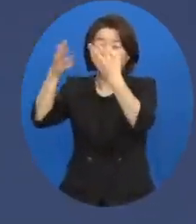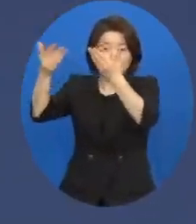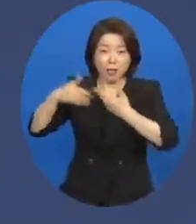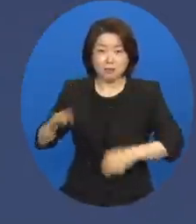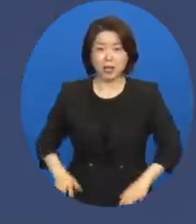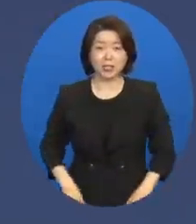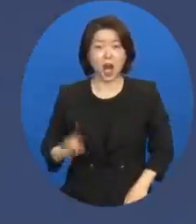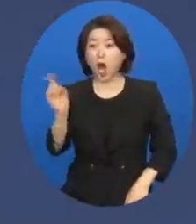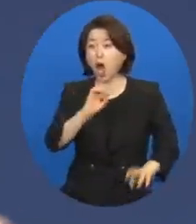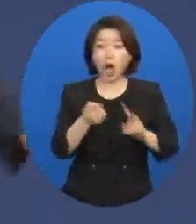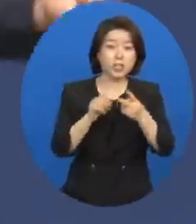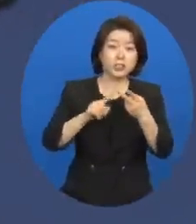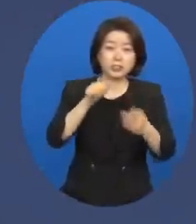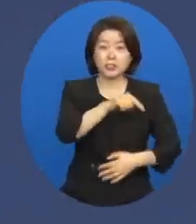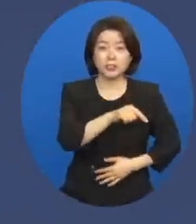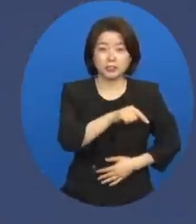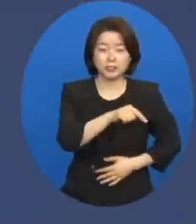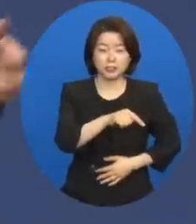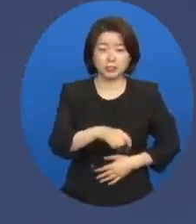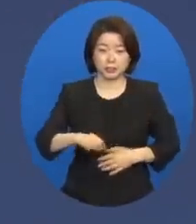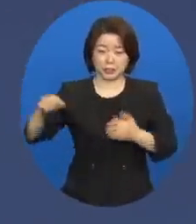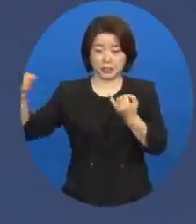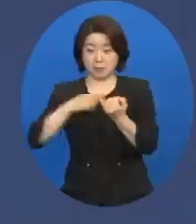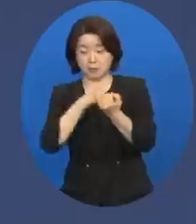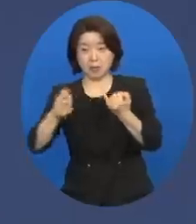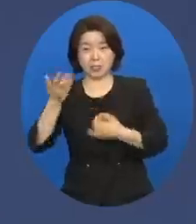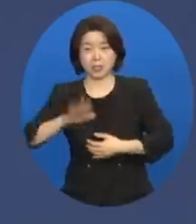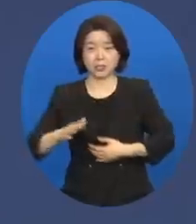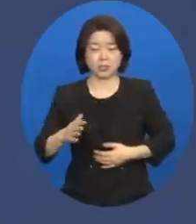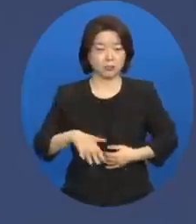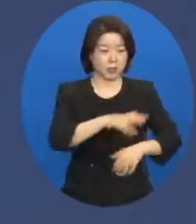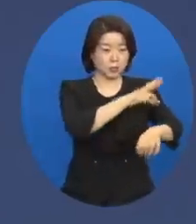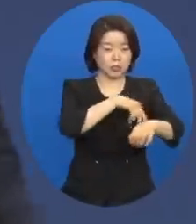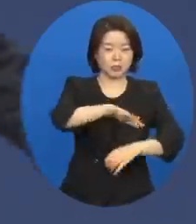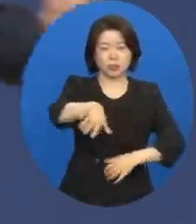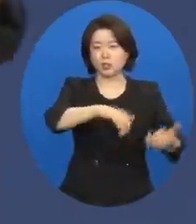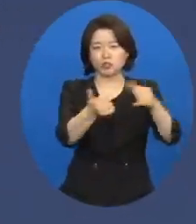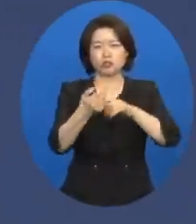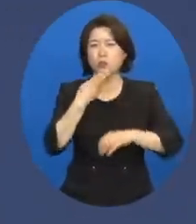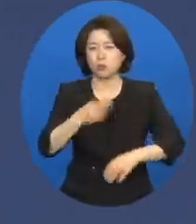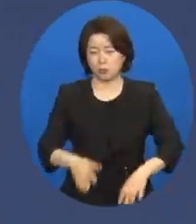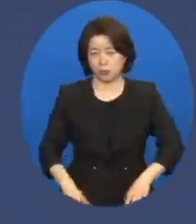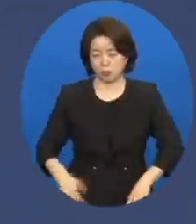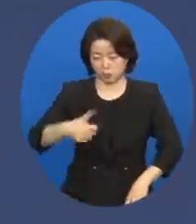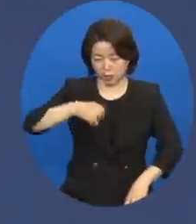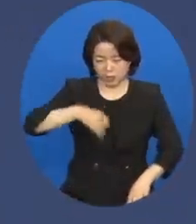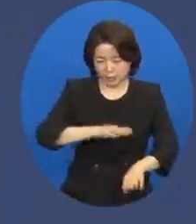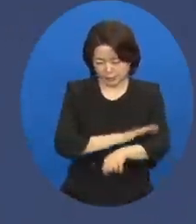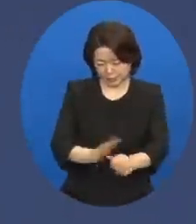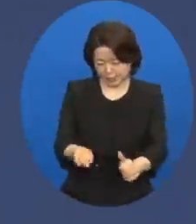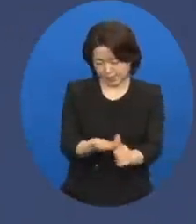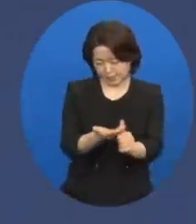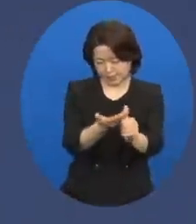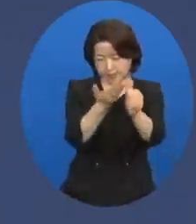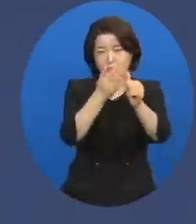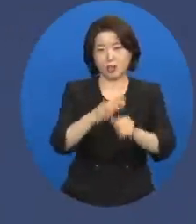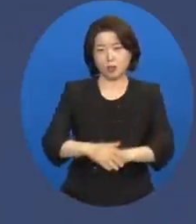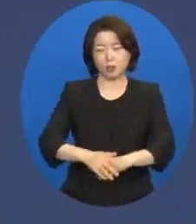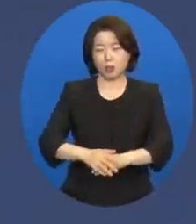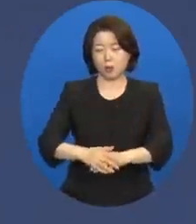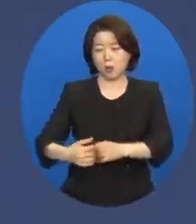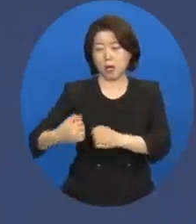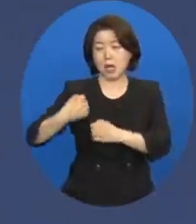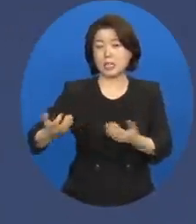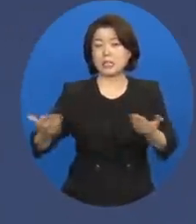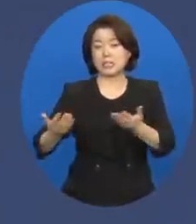받아가지고 어쨌든 거기서 그래도 맞으면서도 안 죽었어 우리 집사님들이 그리고 자식들 잘 키워가지고 아주 능력 있는 일꾼들